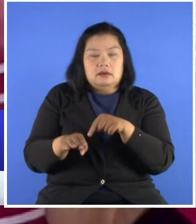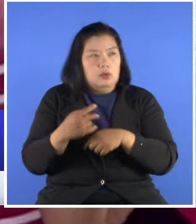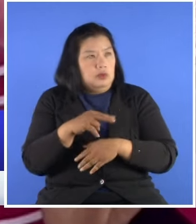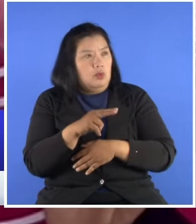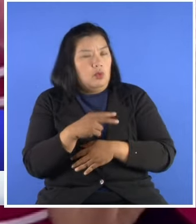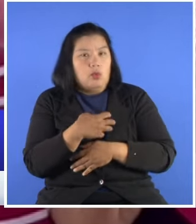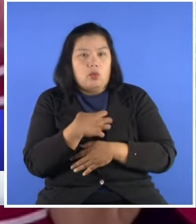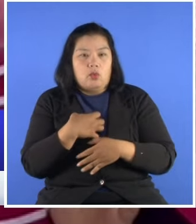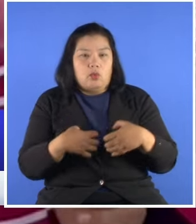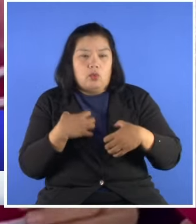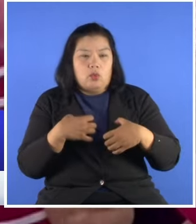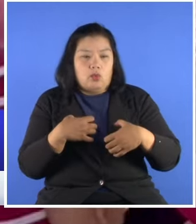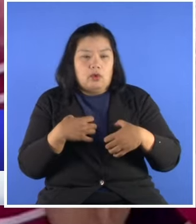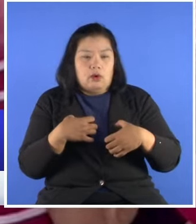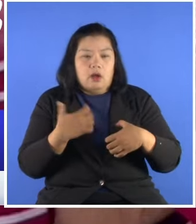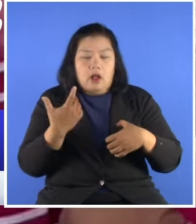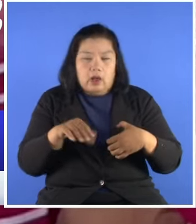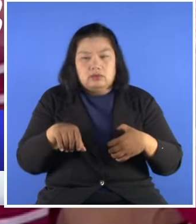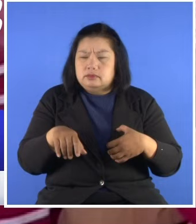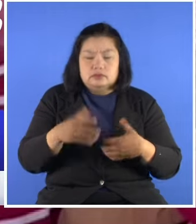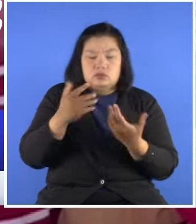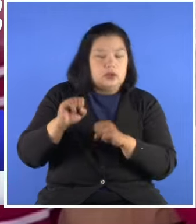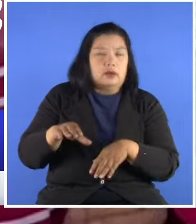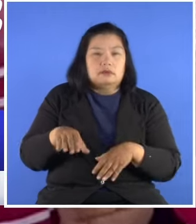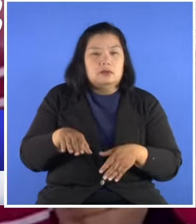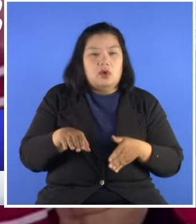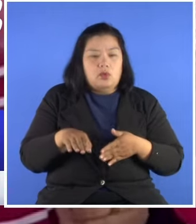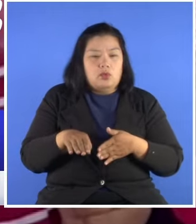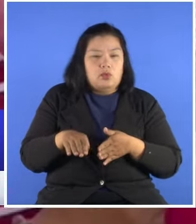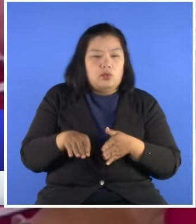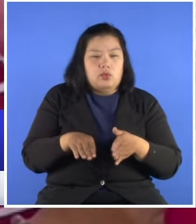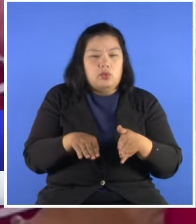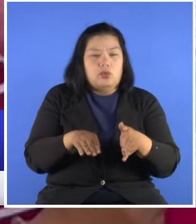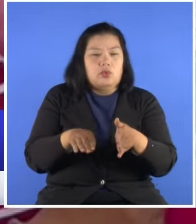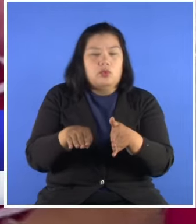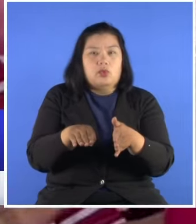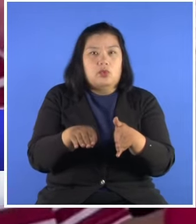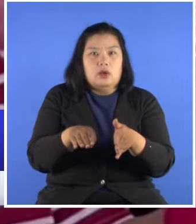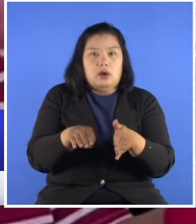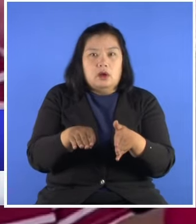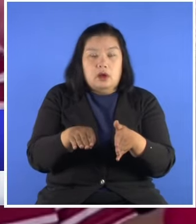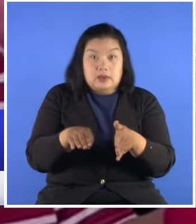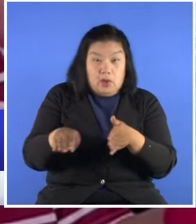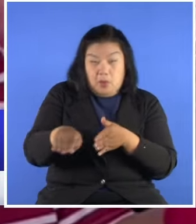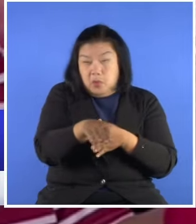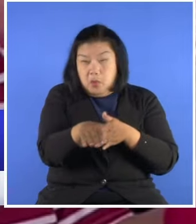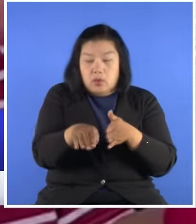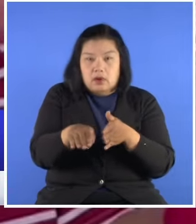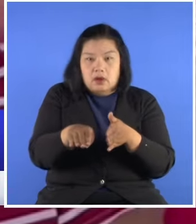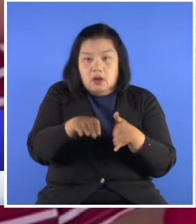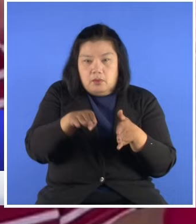แล้วก็ผมเซงไปแล้วก็ผมพูดกับแฟนว่าเขาขับรถแบบนี้เขาหมายความว่าอะไรก่อนเปิดประตูลงมาแกยกมือออกมาแล้วก็